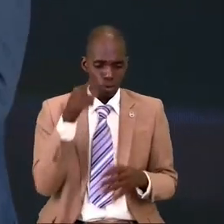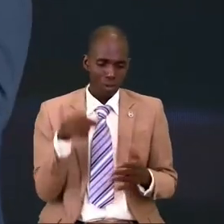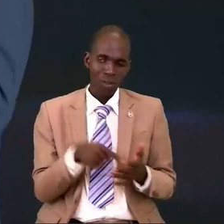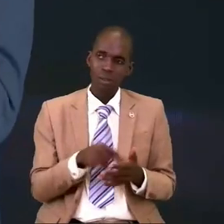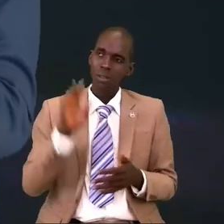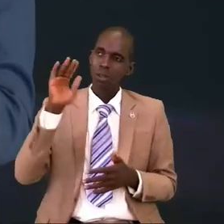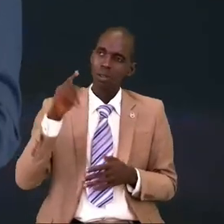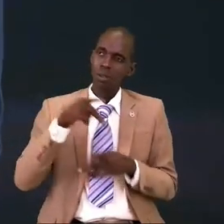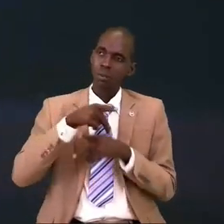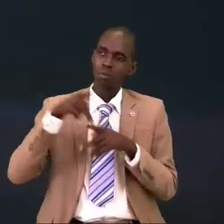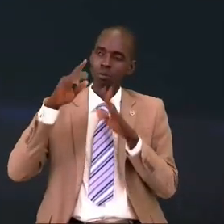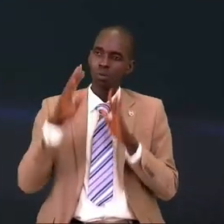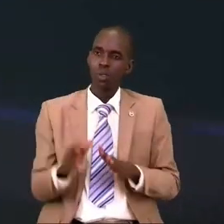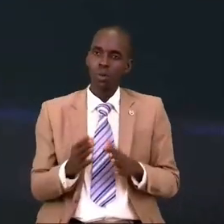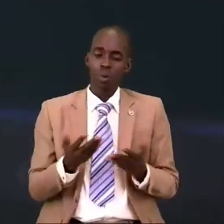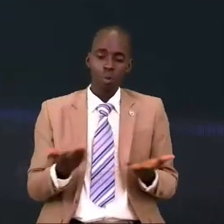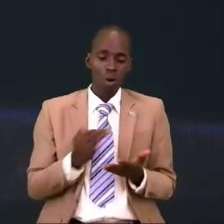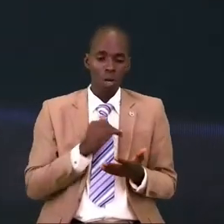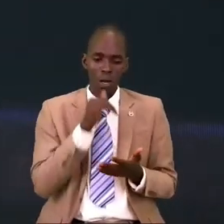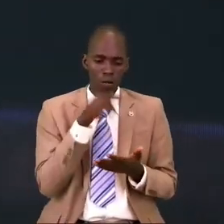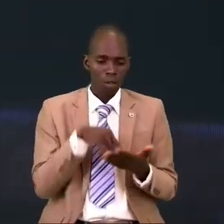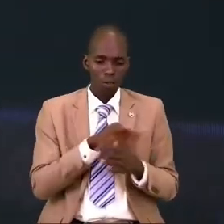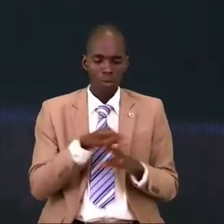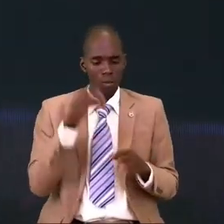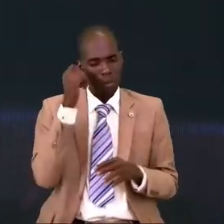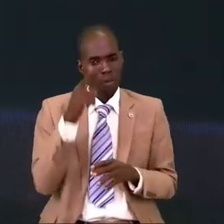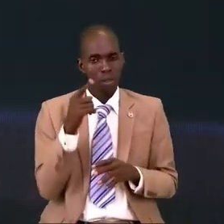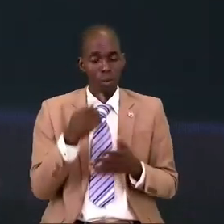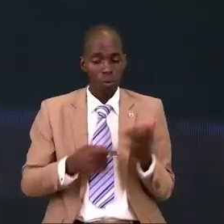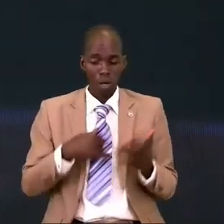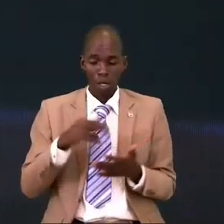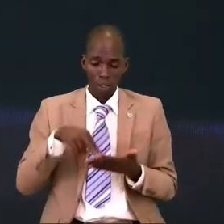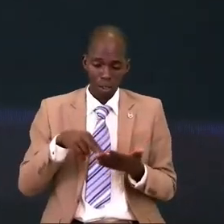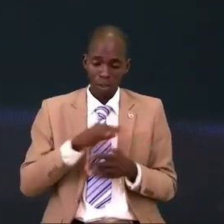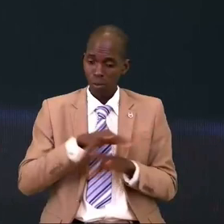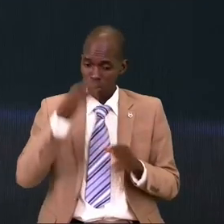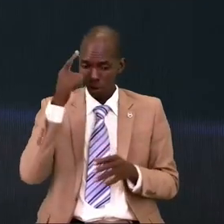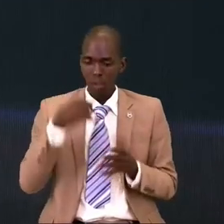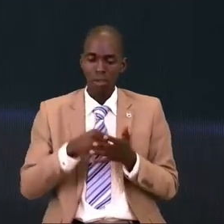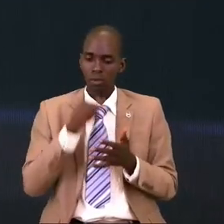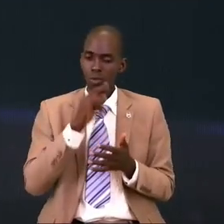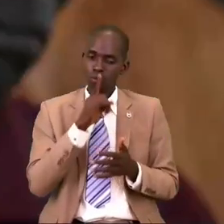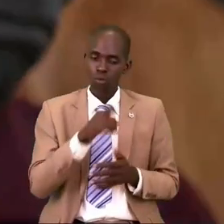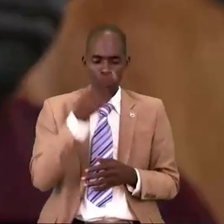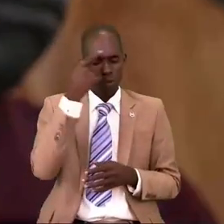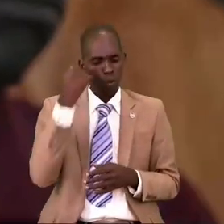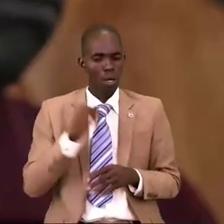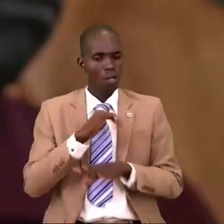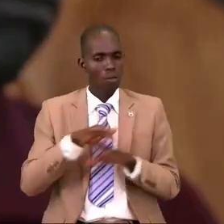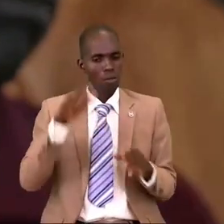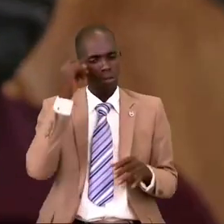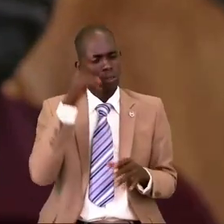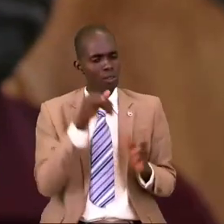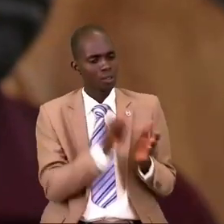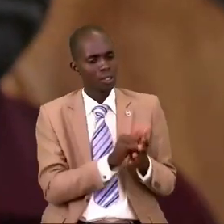vrai. Parce que je ne comprends pas, ce n'est pas vrai. L'écolier du primaire ne dit pas ça. Parce que ce que le professeur